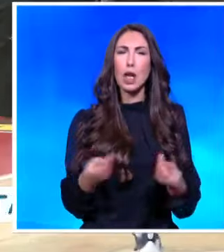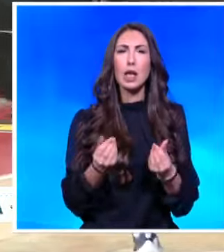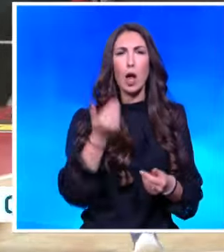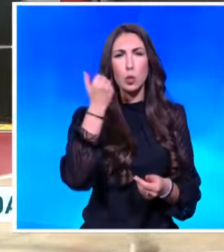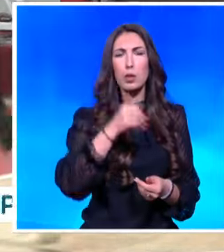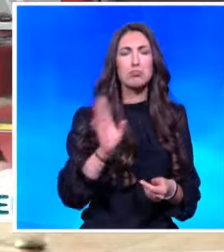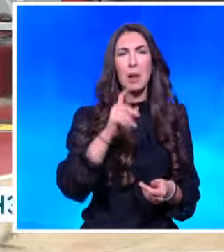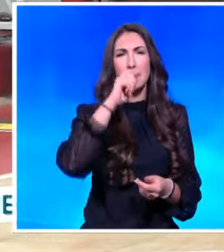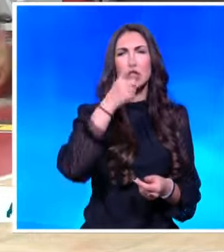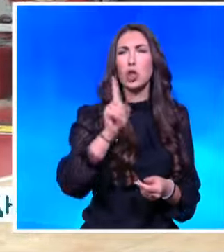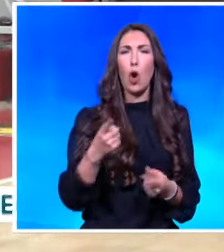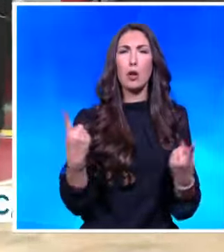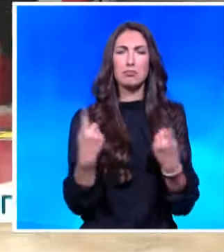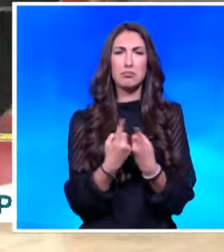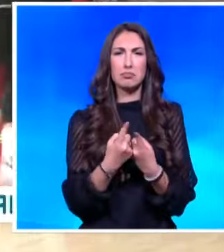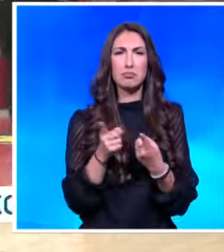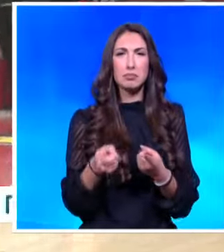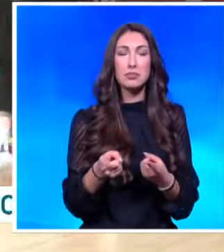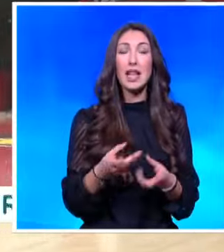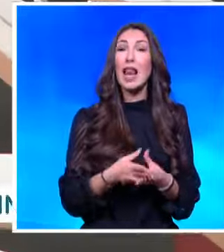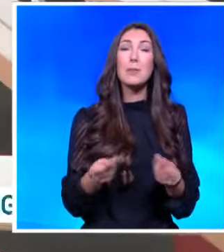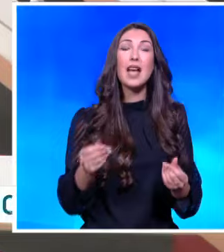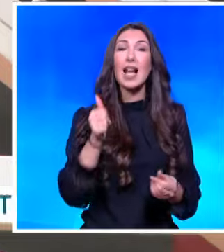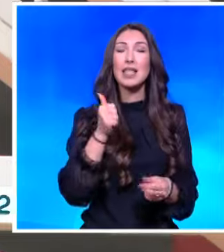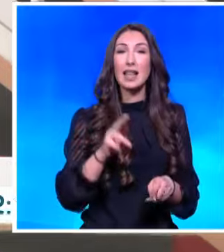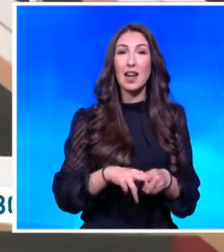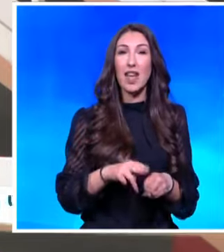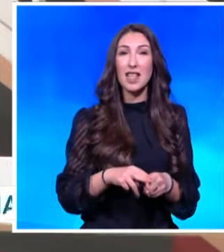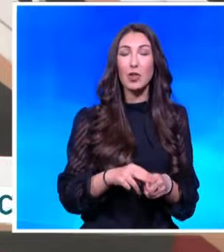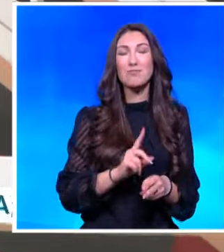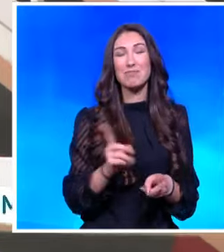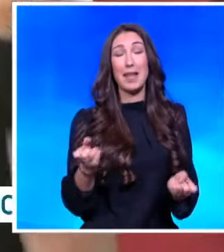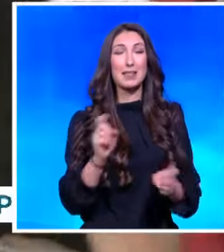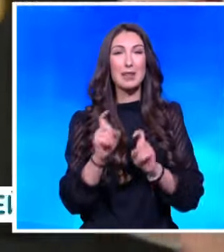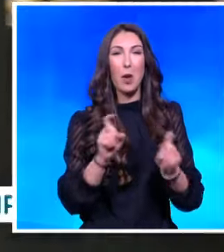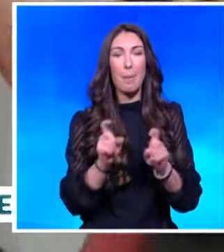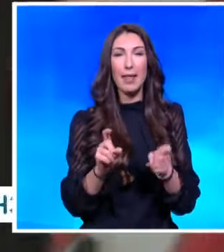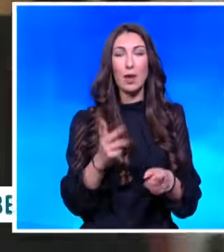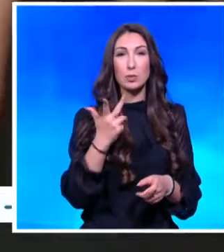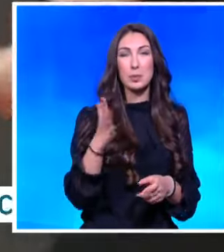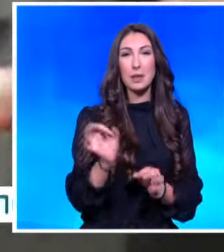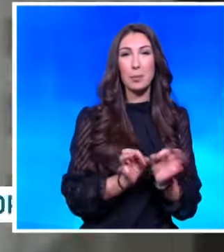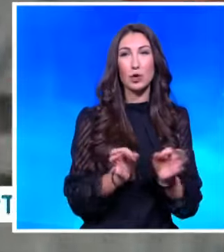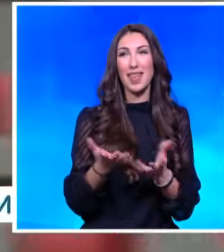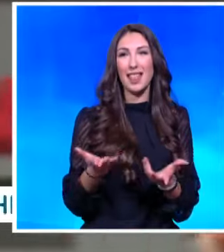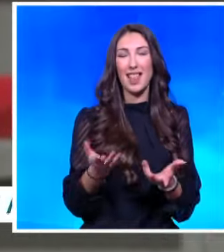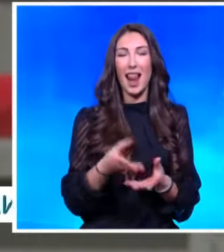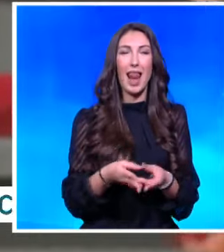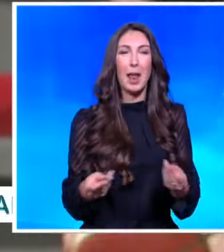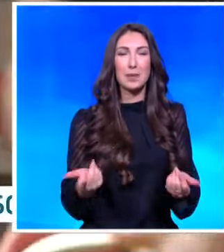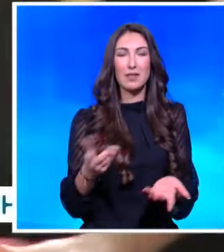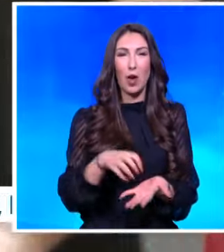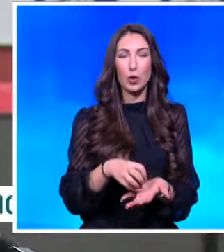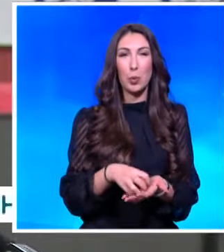и да е и не ме притеснява нищо. Липсата на Александър Везенков няма смисъл да я коментираме. Той е 85% от отбора, така че това, че